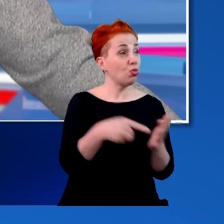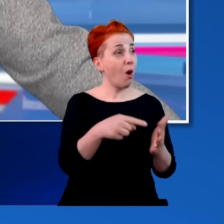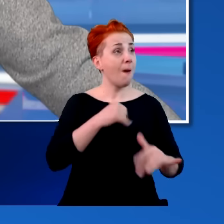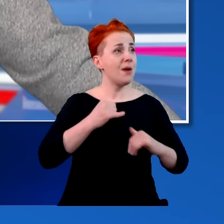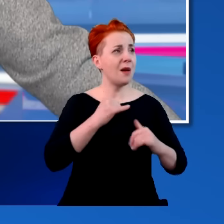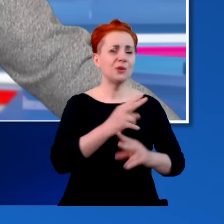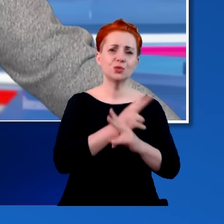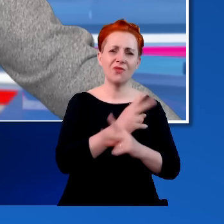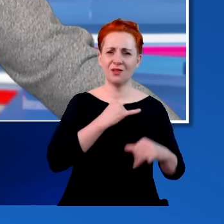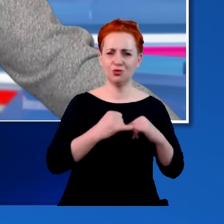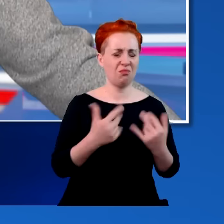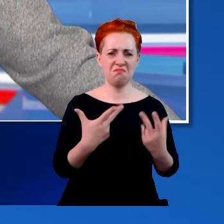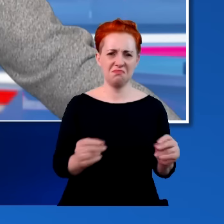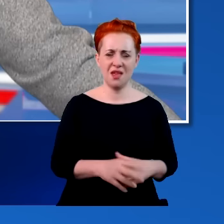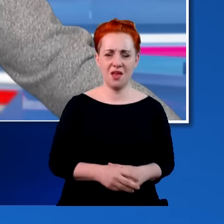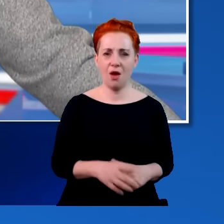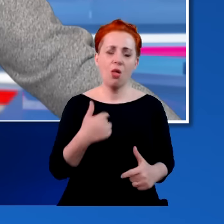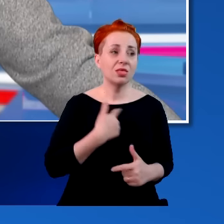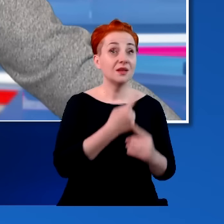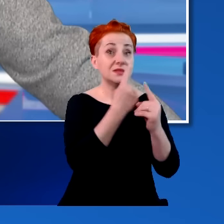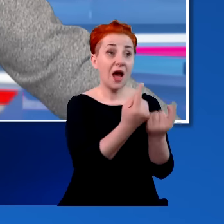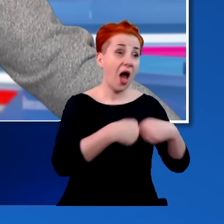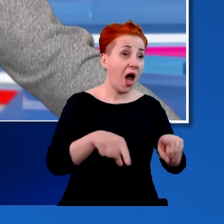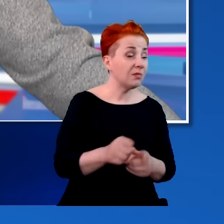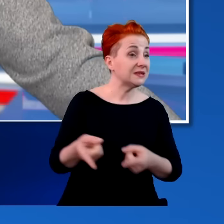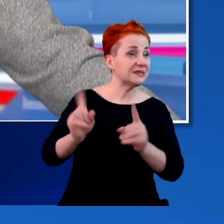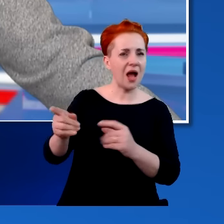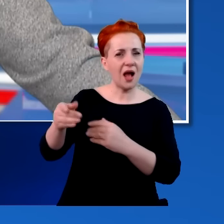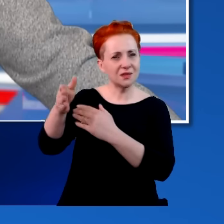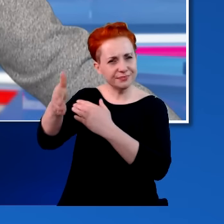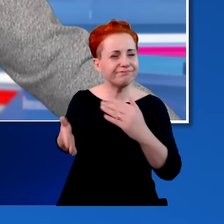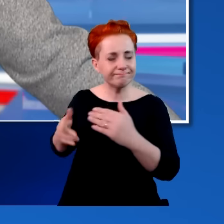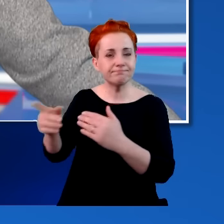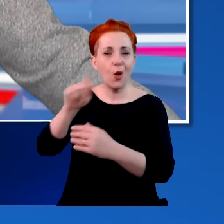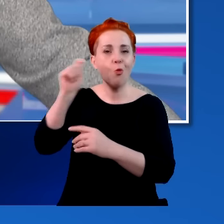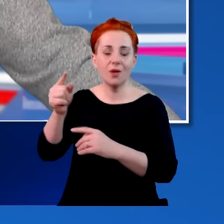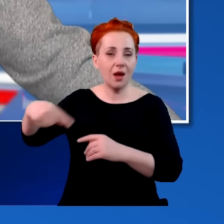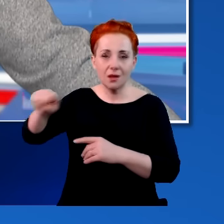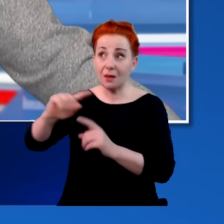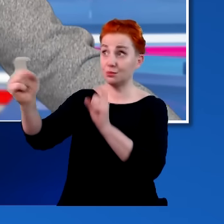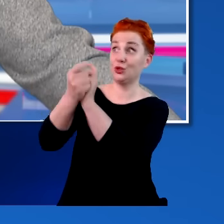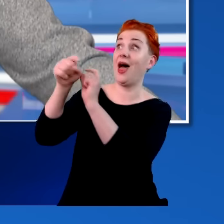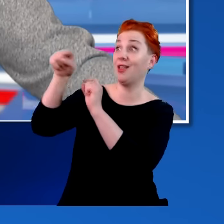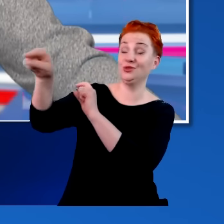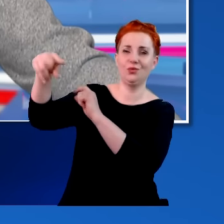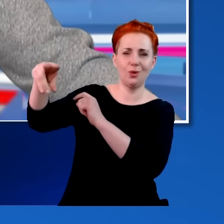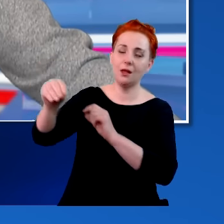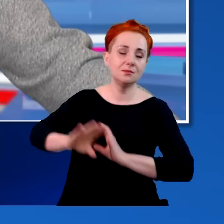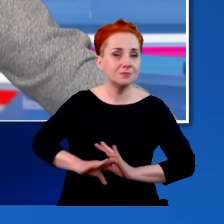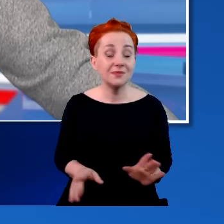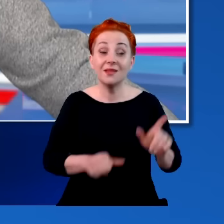On nie zrobi niczego, nie wprowadzi samodzielnie embarga wbrew zdaniu Komisji Europejskiej. Ten